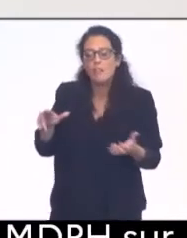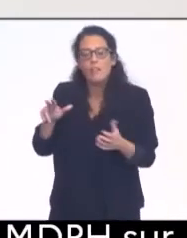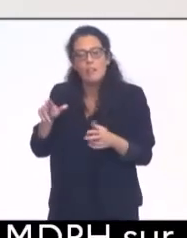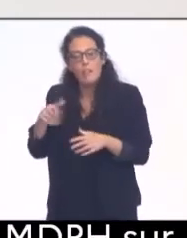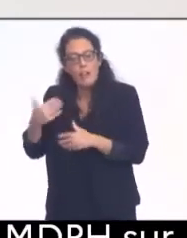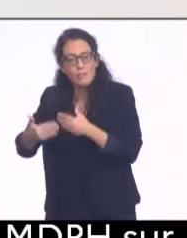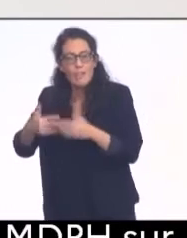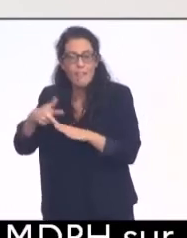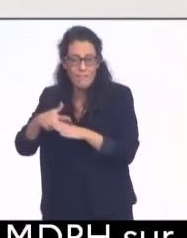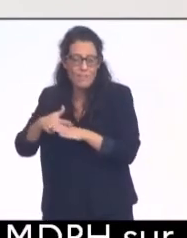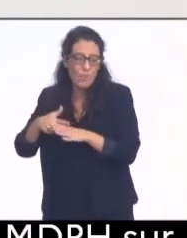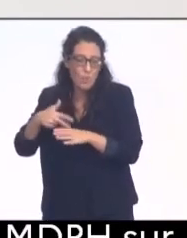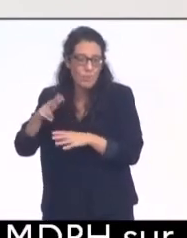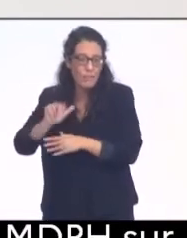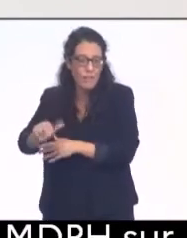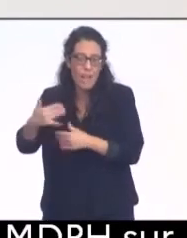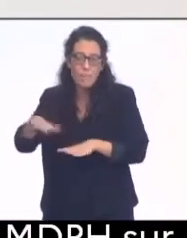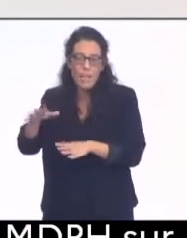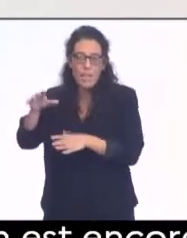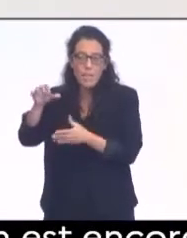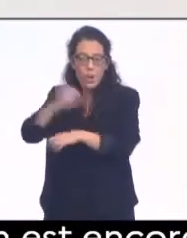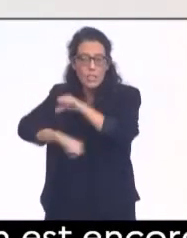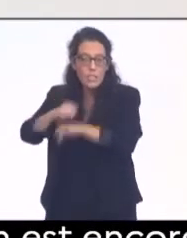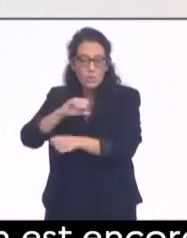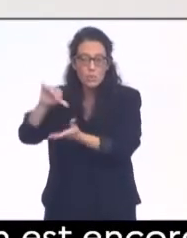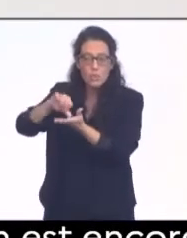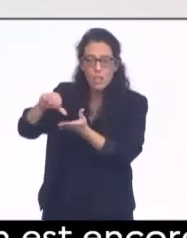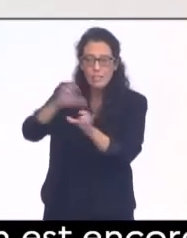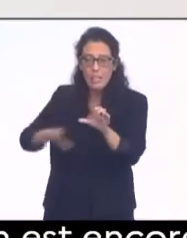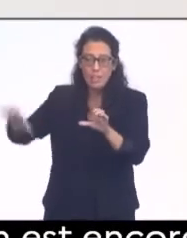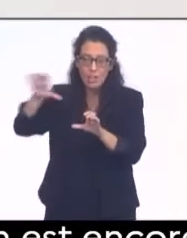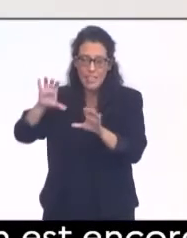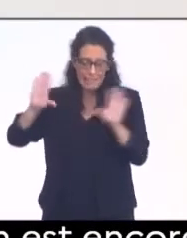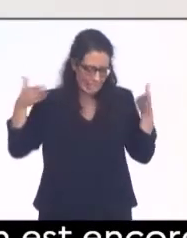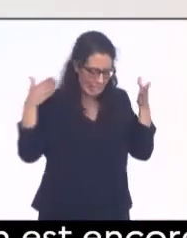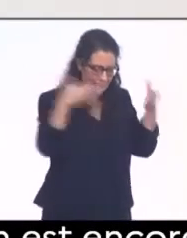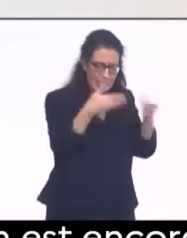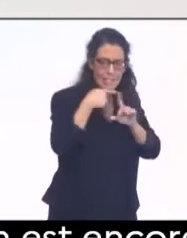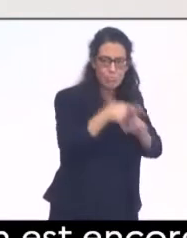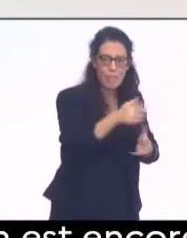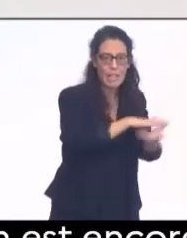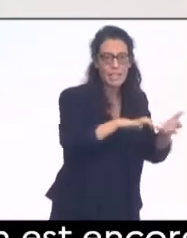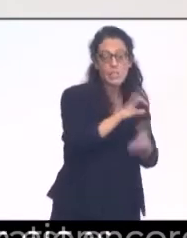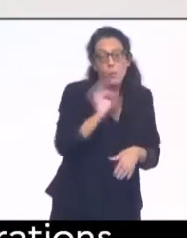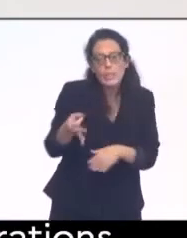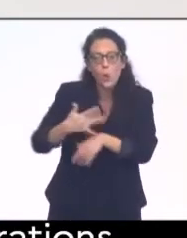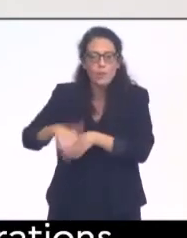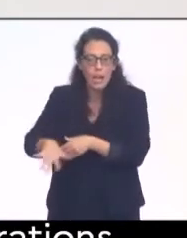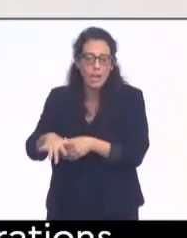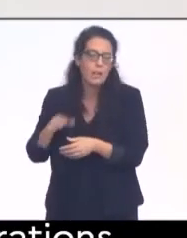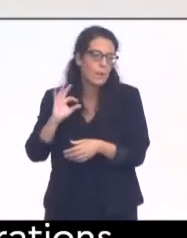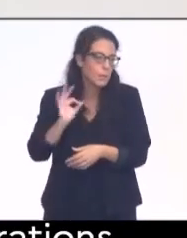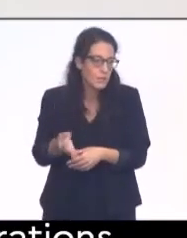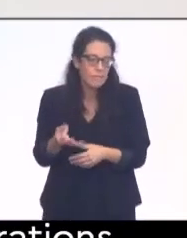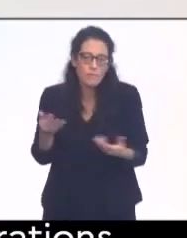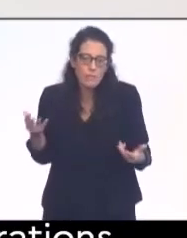les administrations centrales et territoriales sont extrêmement mobilisées pour gérer la crise. Donc, nous prenons du retard, c'est indéniable. C'est reporté, mais bien sûr